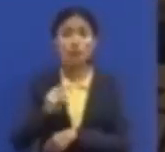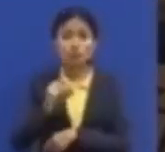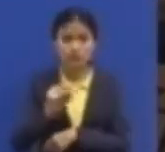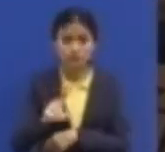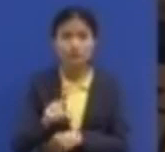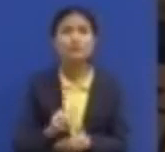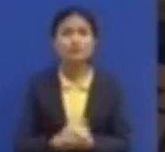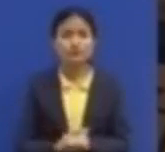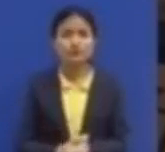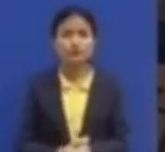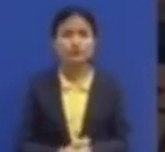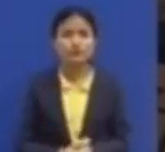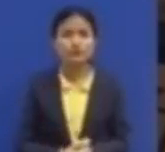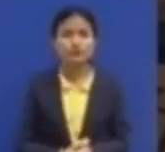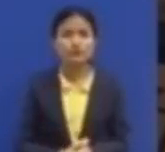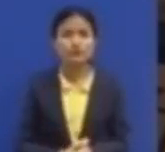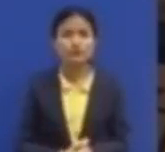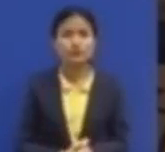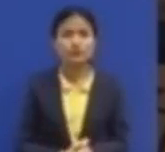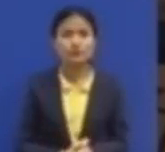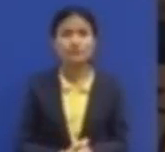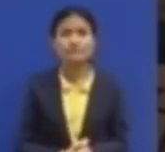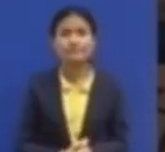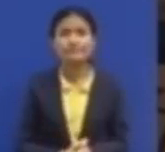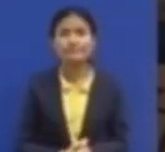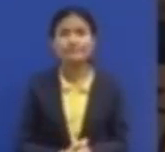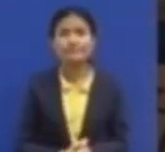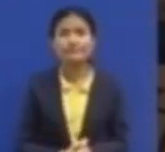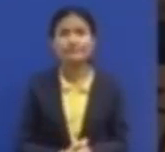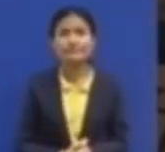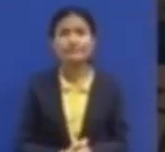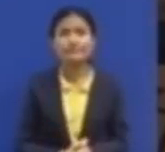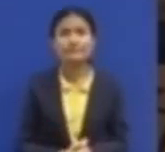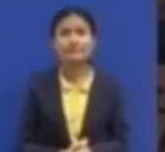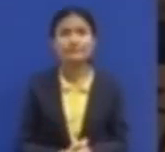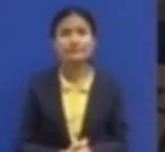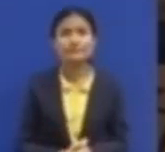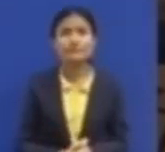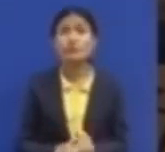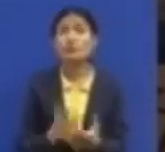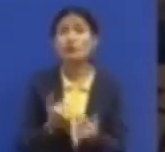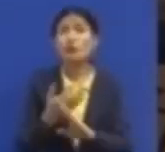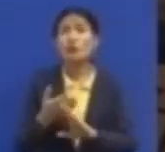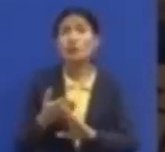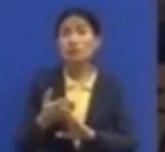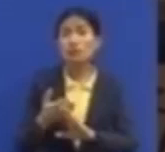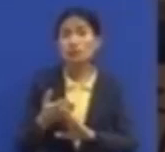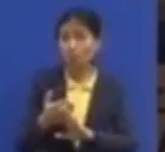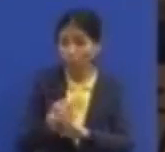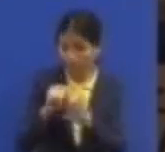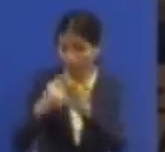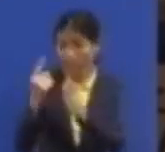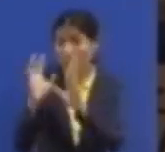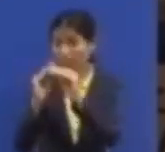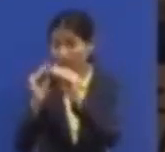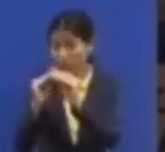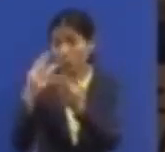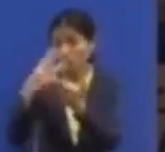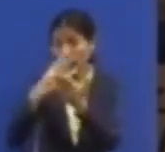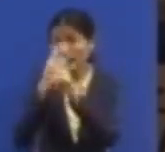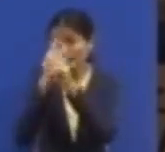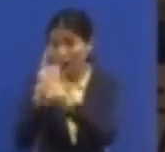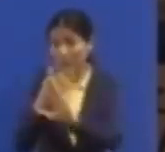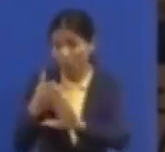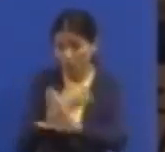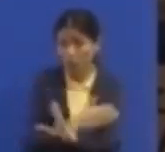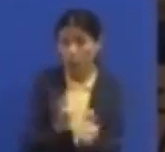เรียนท่านสมาชิกทุกท่านก่อนที่ผมจะดำเนินการประชุมต่อไปตามระเบียบวาระนะครับผม